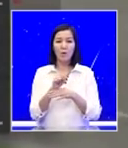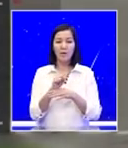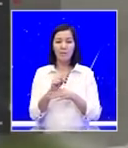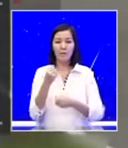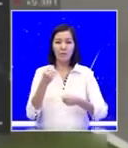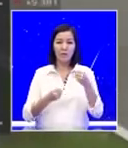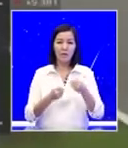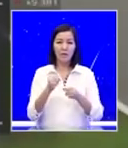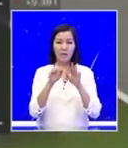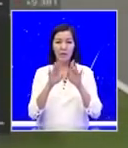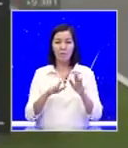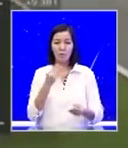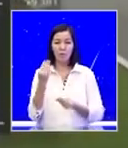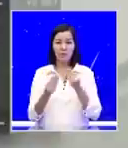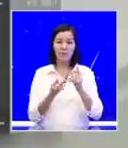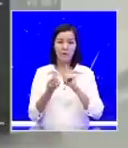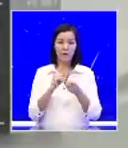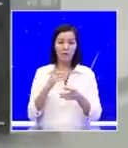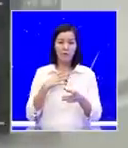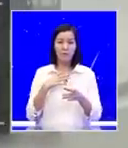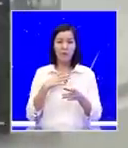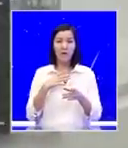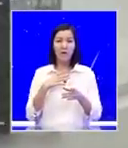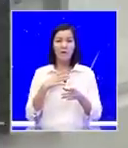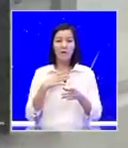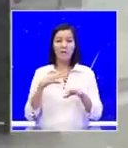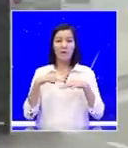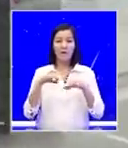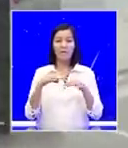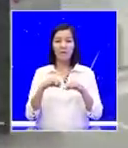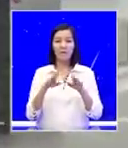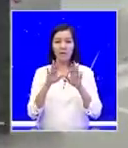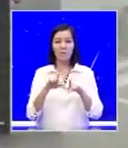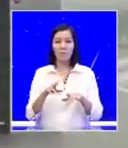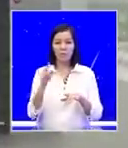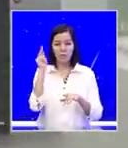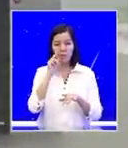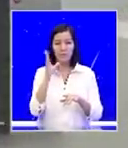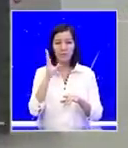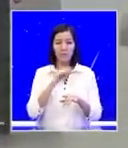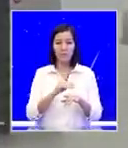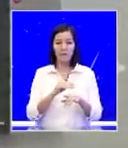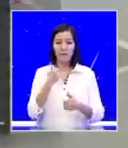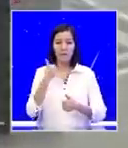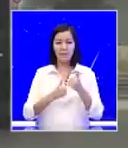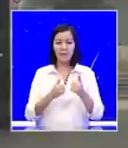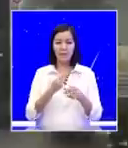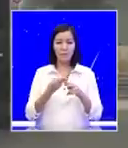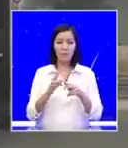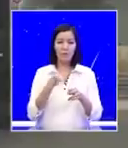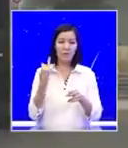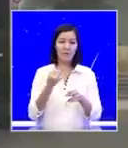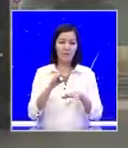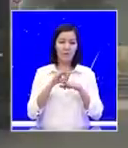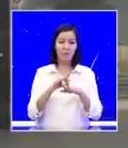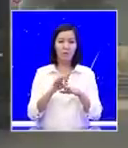компьютерлік сайыстарға кезек берді. Автоспортшылар көлікті ғана емес, компьютерді де жақсы меңгергендігін байқатып, сайыс көркін қыздырды.